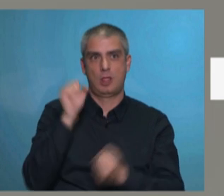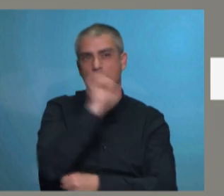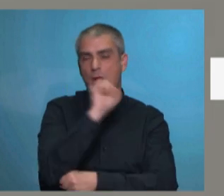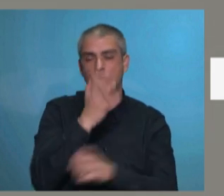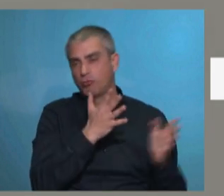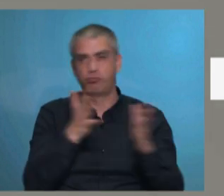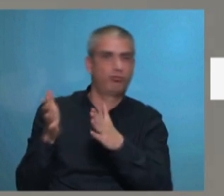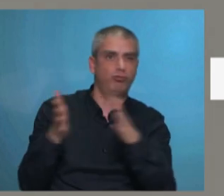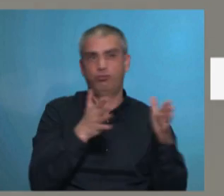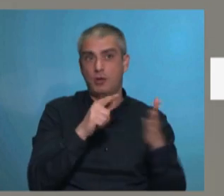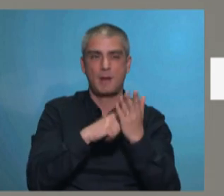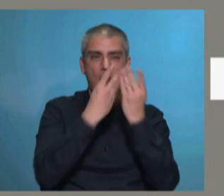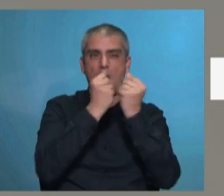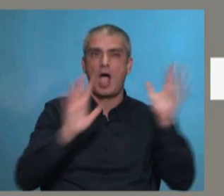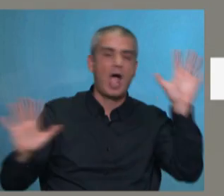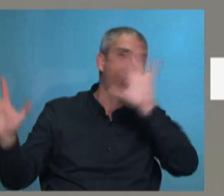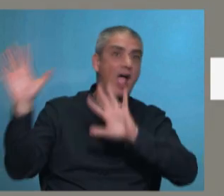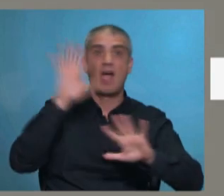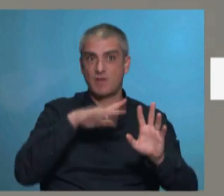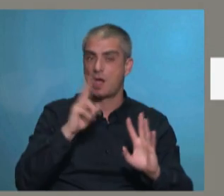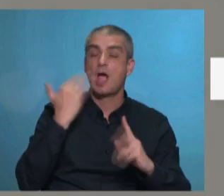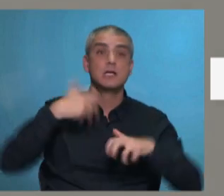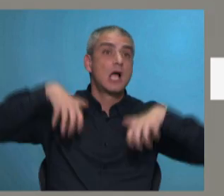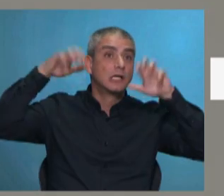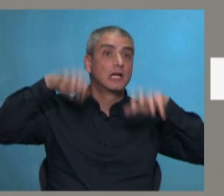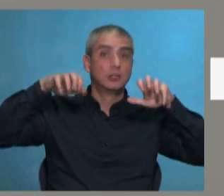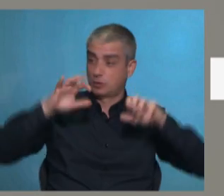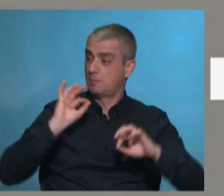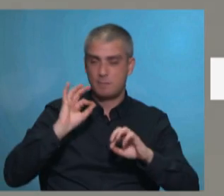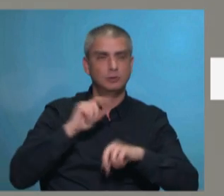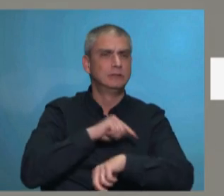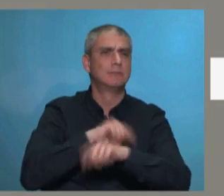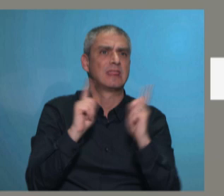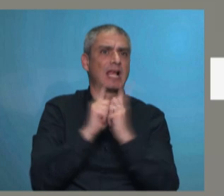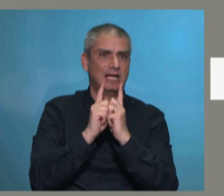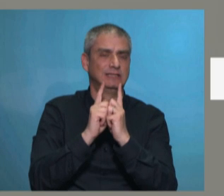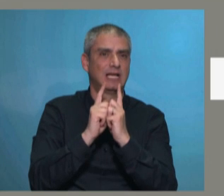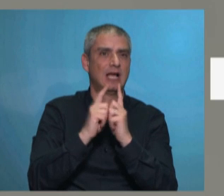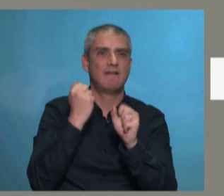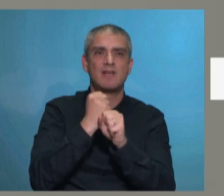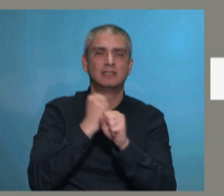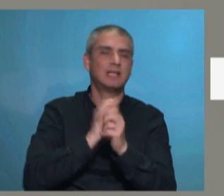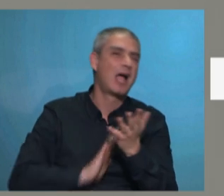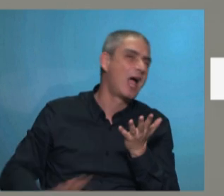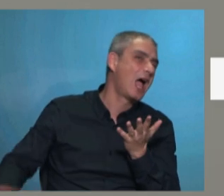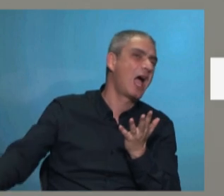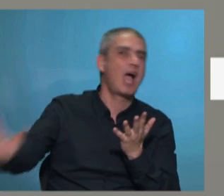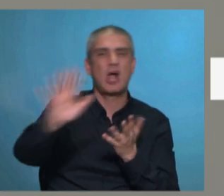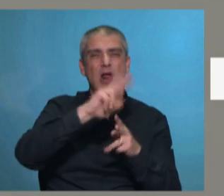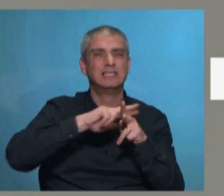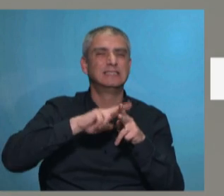והאורך הכבד כאן בבאר שבע, היה גשם שירד ממש לפרק זמן קצר וצבע פה פשוט הכל